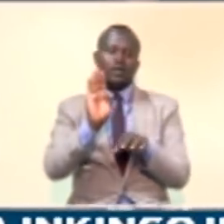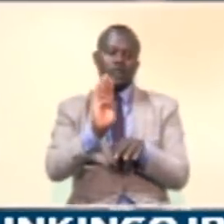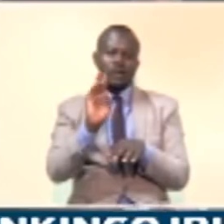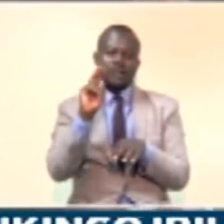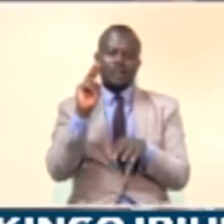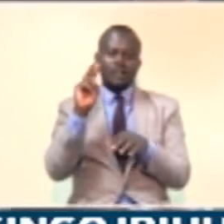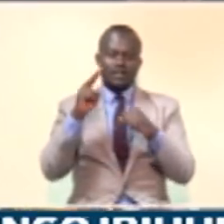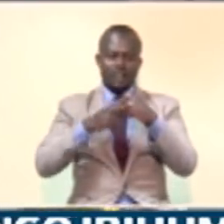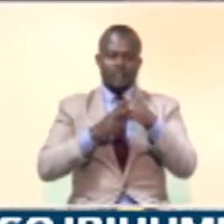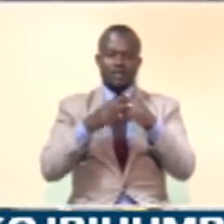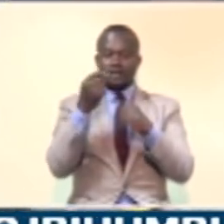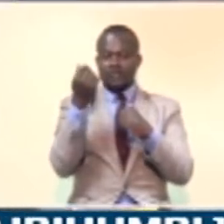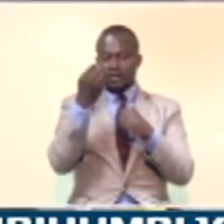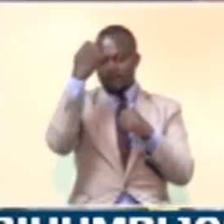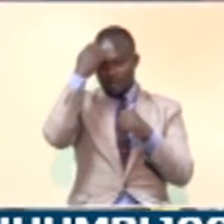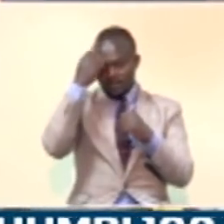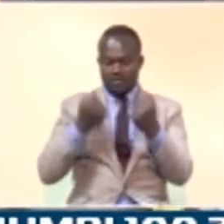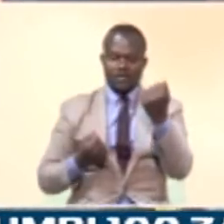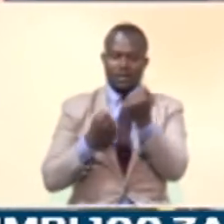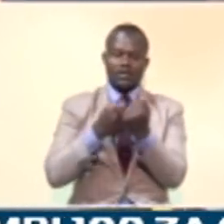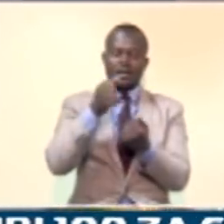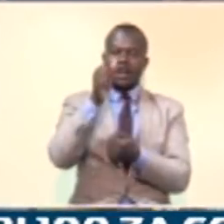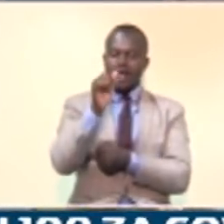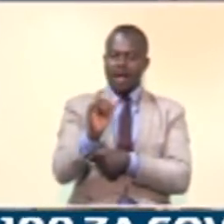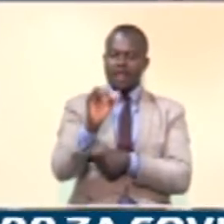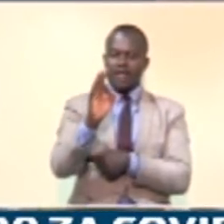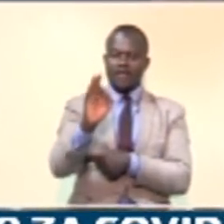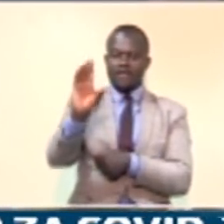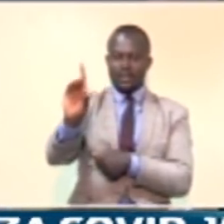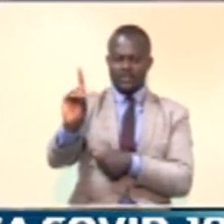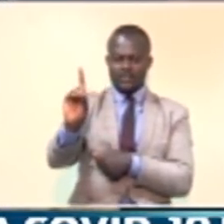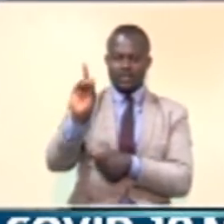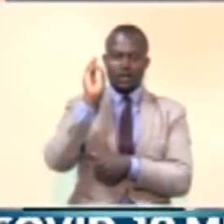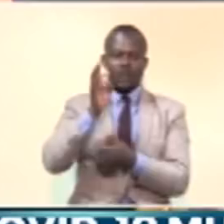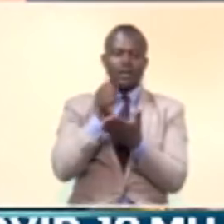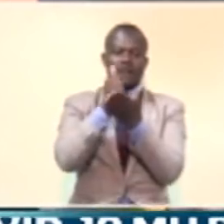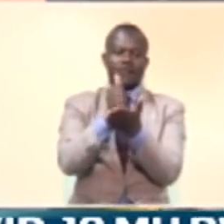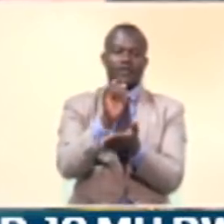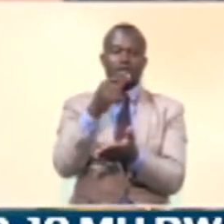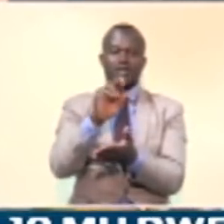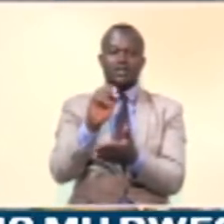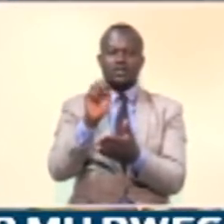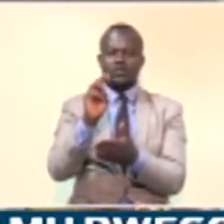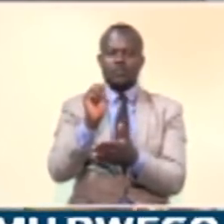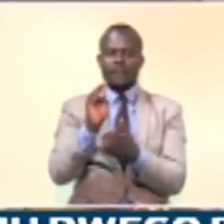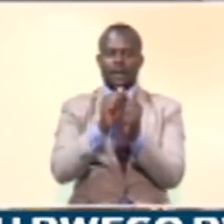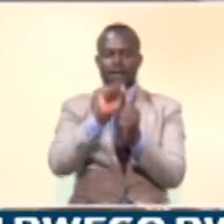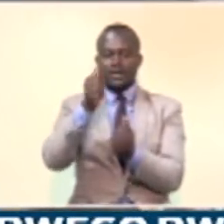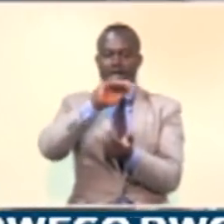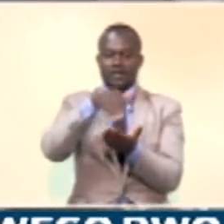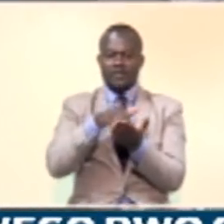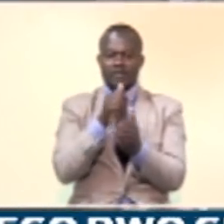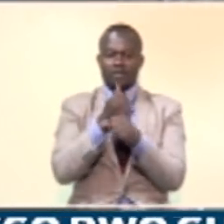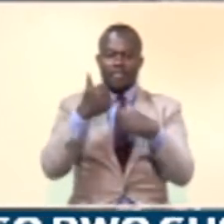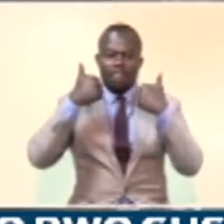z'amayero watewe inkunga na AFD uzafasha IPRC Tumba ndetse n'ibigo byigisha imyuga biherereye mu karere ka Rulindo